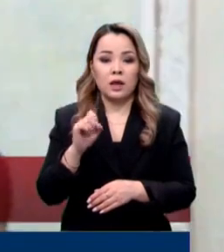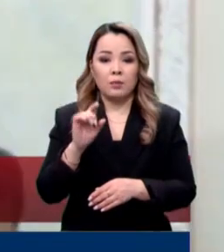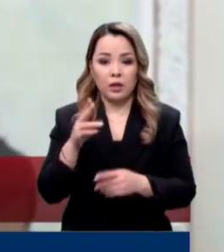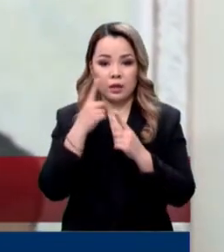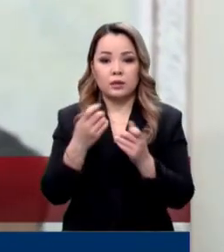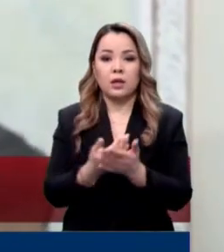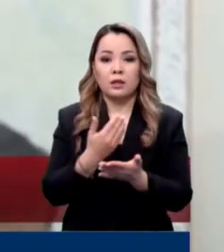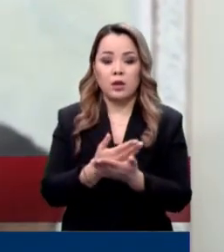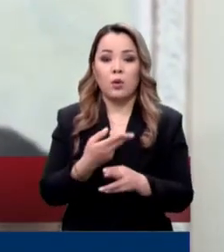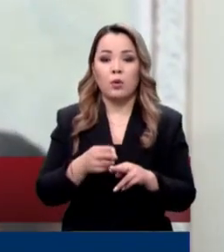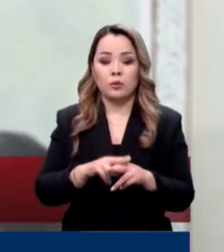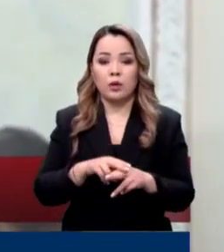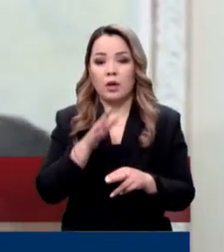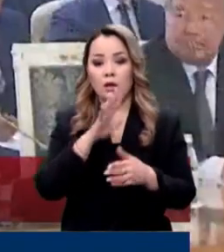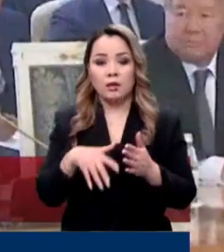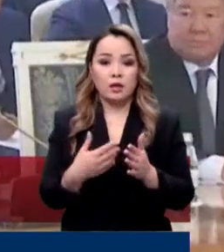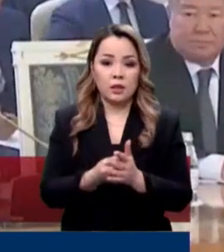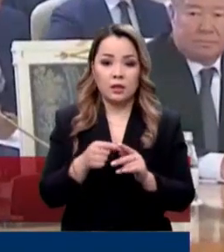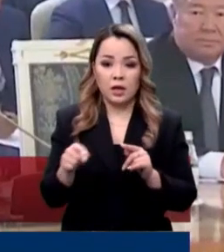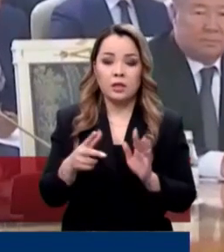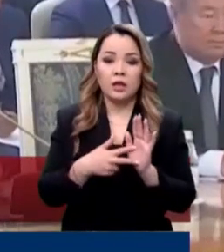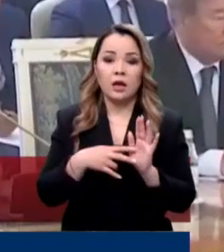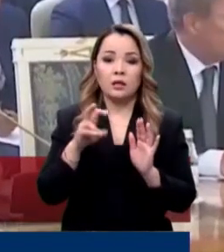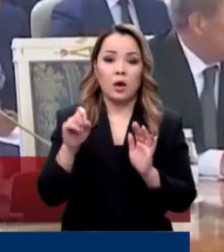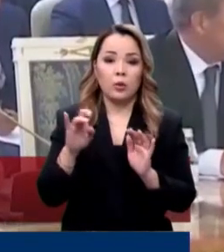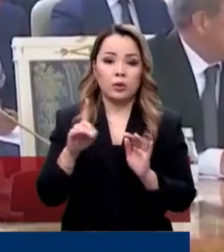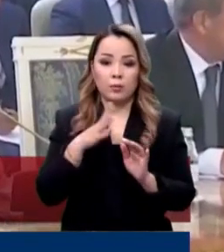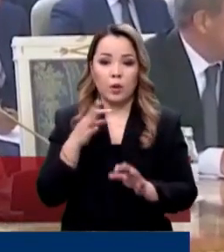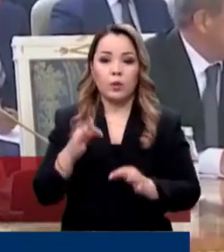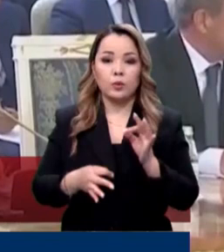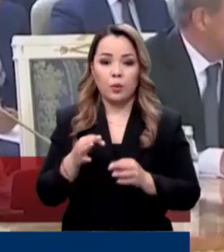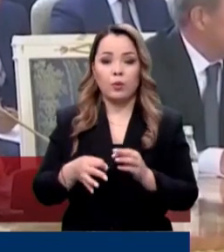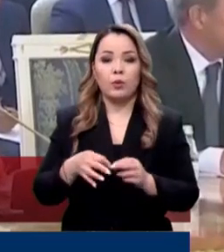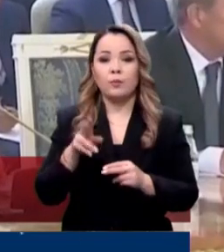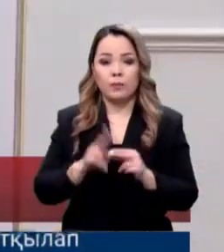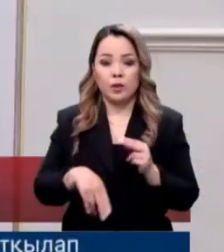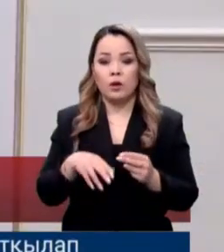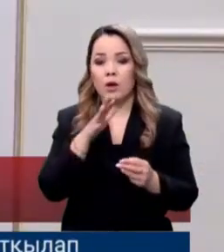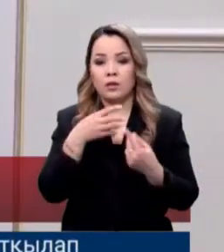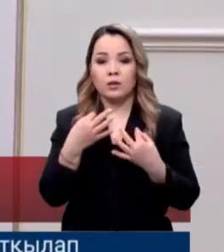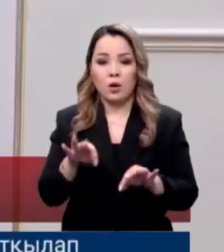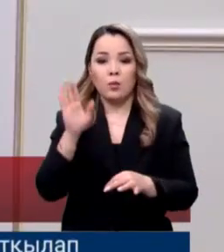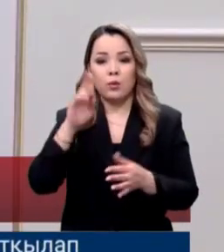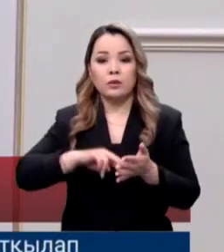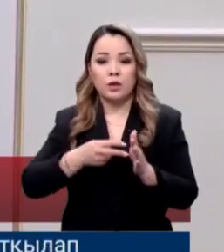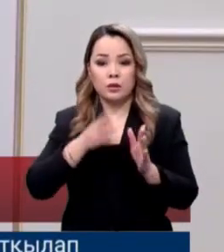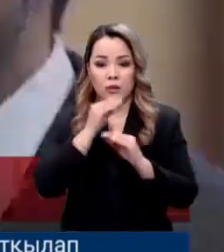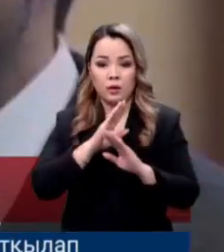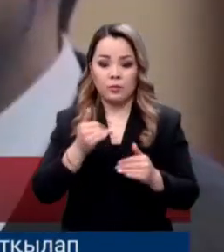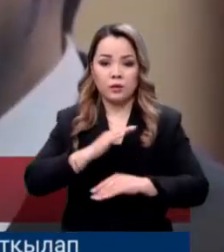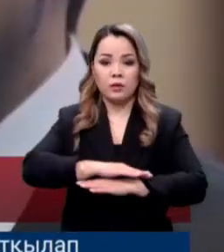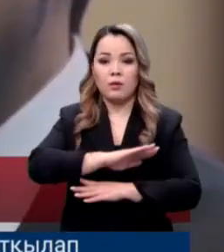айтты. Өткен осыған дейін 8 наурызда оны сотсыз қамау уақыты аяқталады деген ақпар тарап еді. Еске салсам,